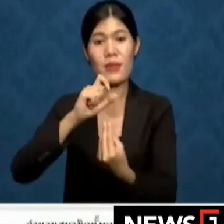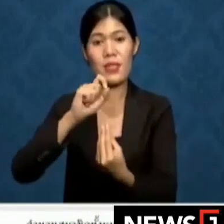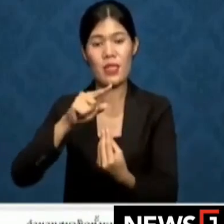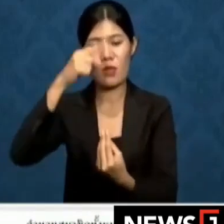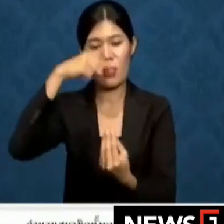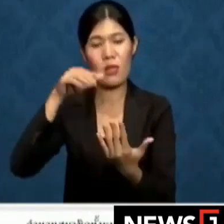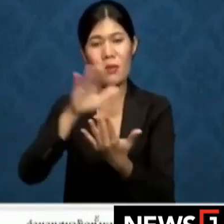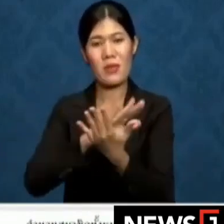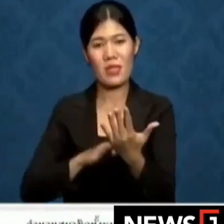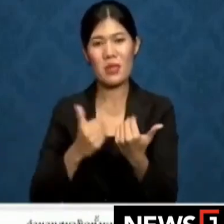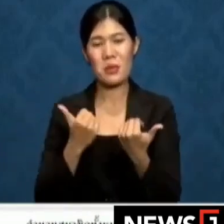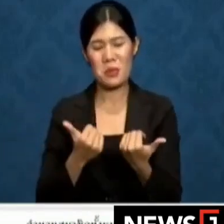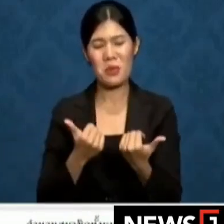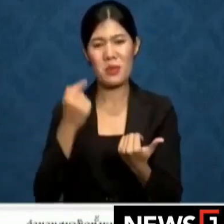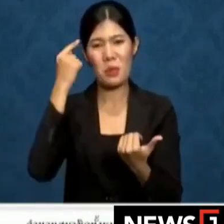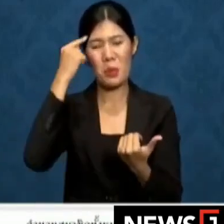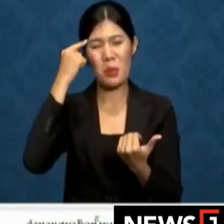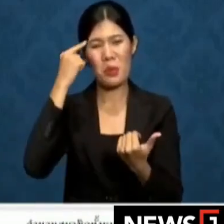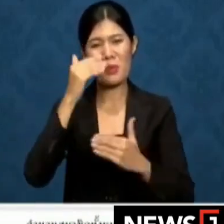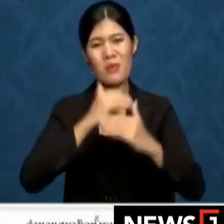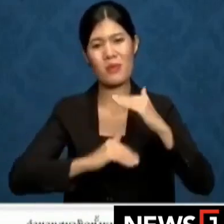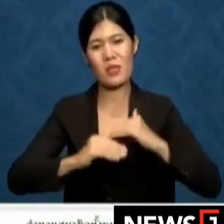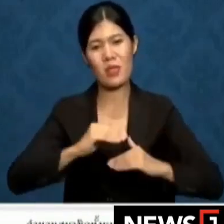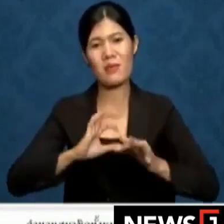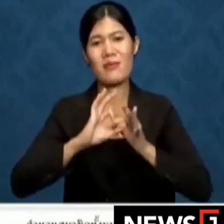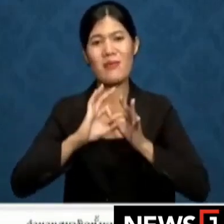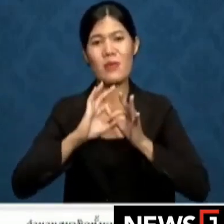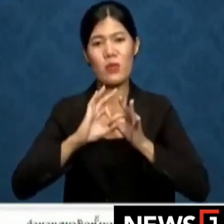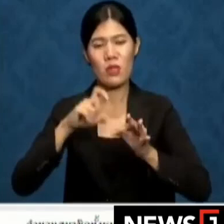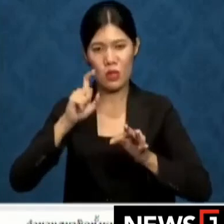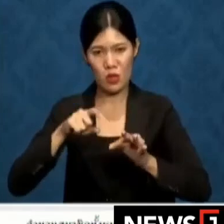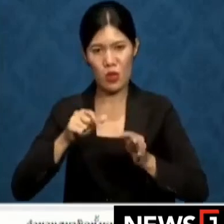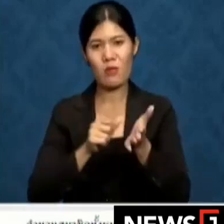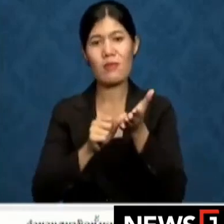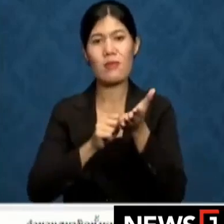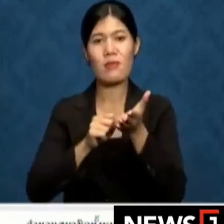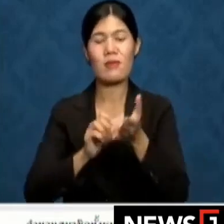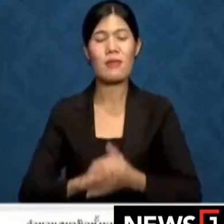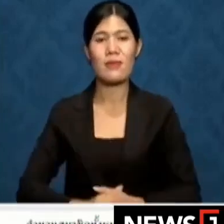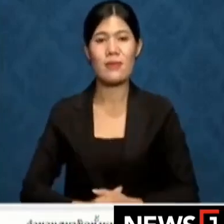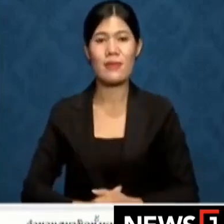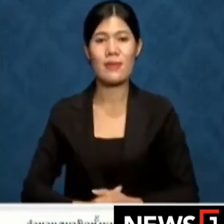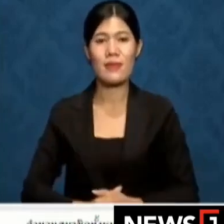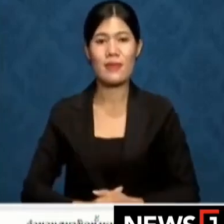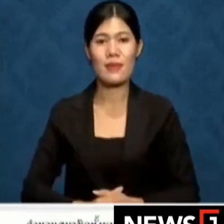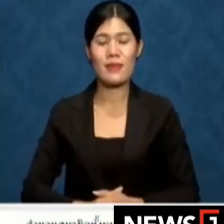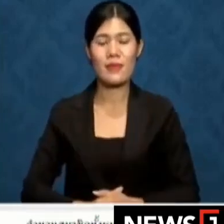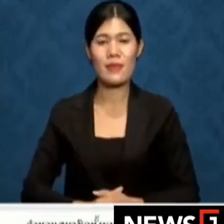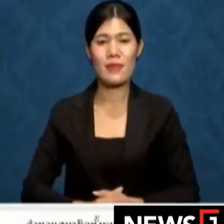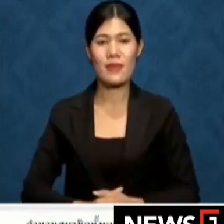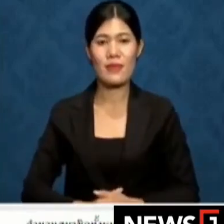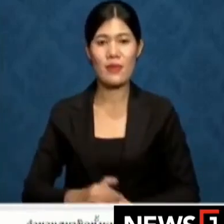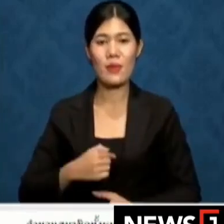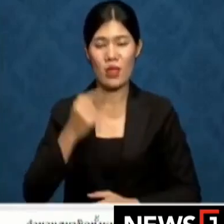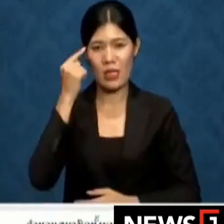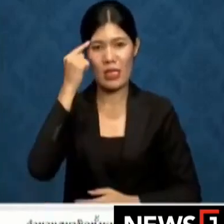ประการที่ 6รัฐบาลมีการตั้งตัวเลข GDPที่สูงเกินจริงซึ่งเรื่องนี้ก็ไม่เป็นความจริงประการที่